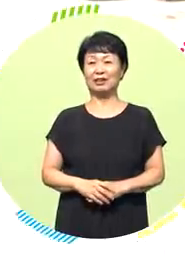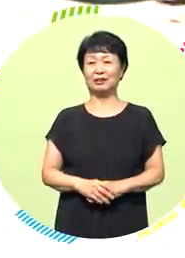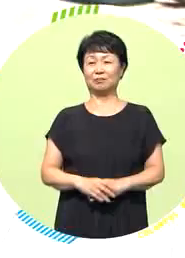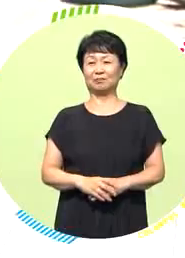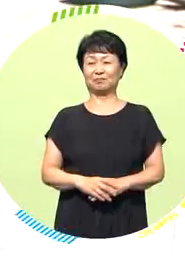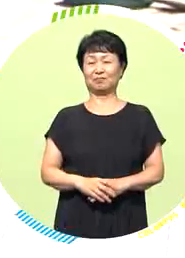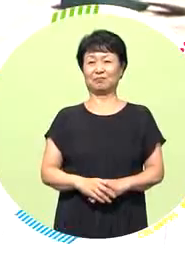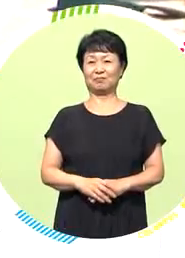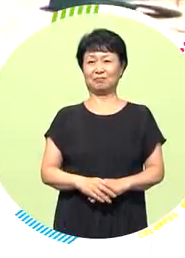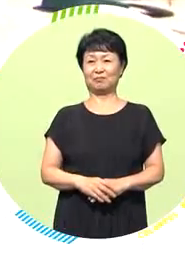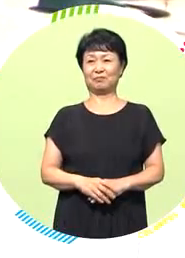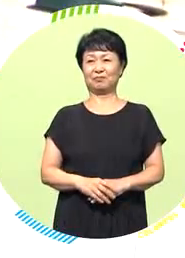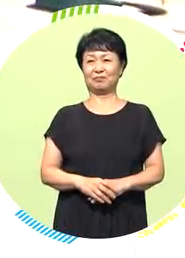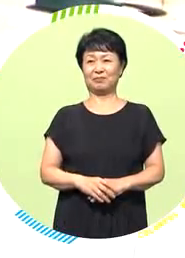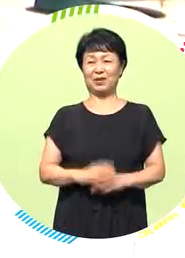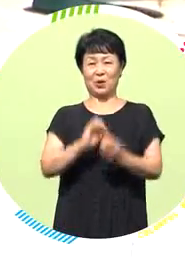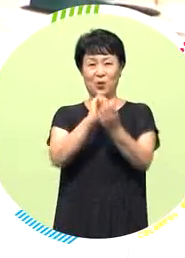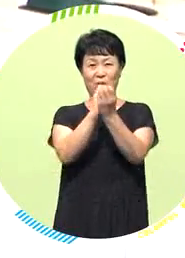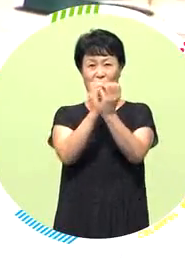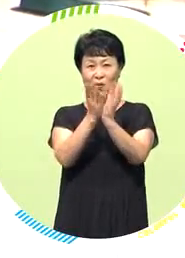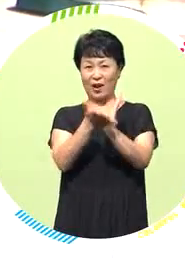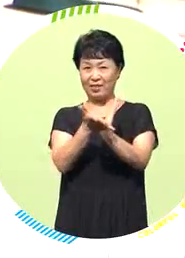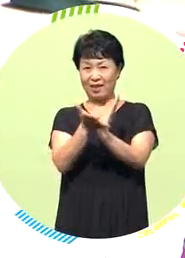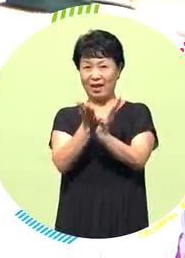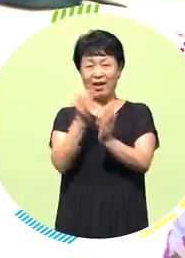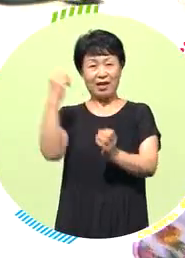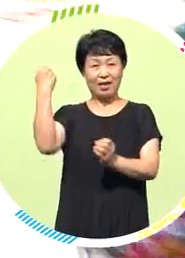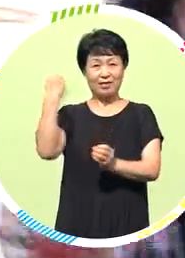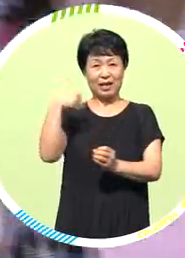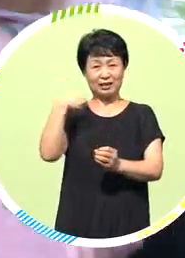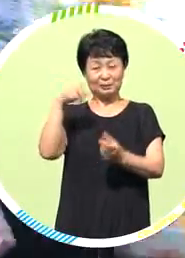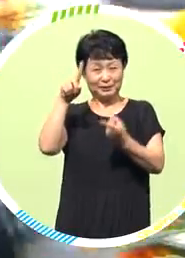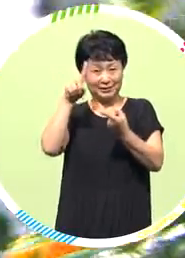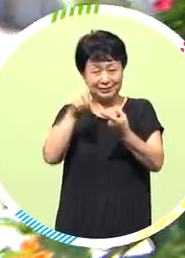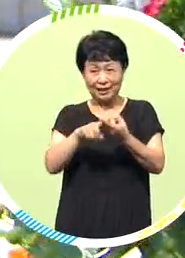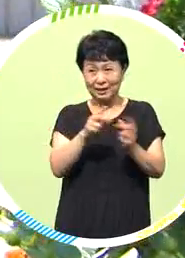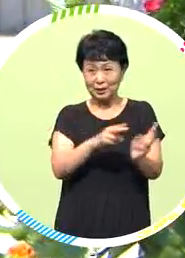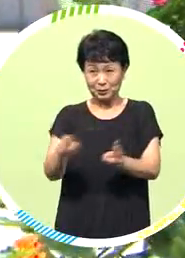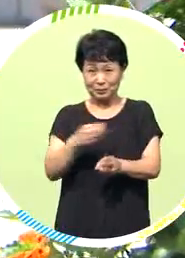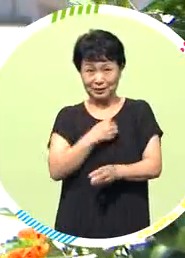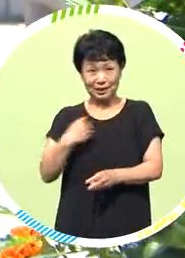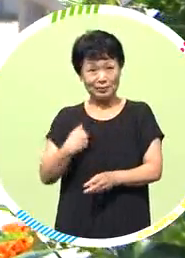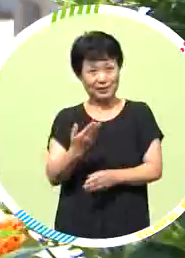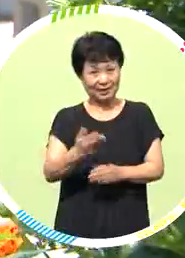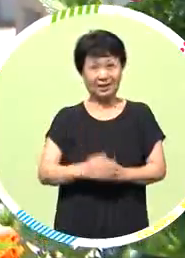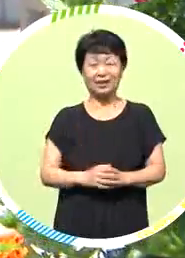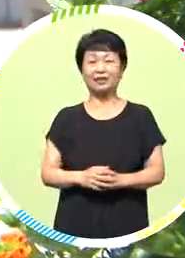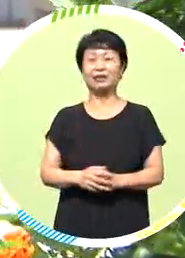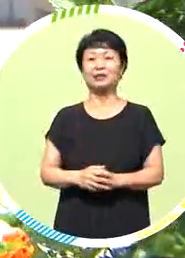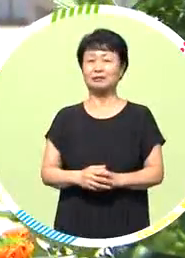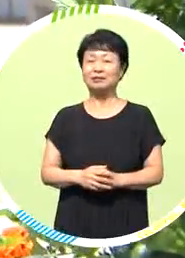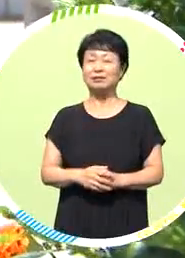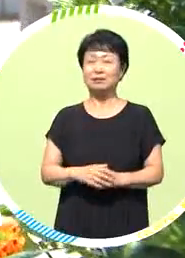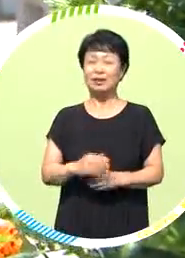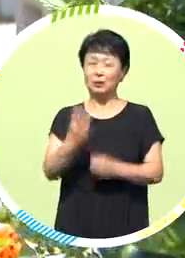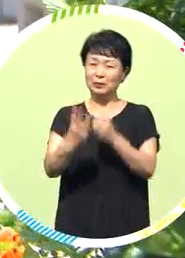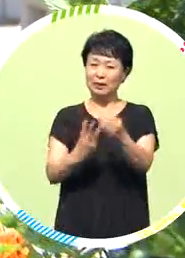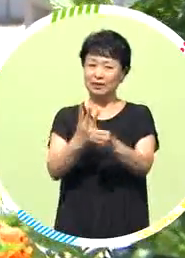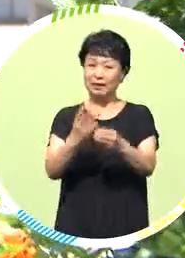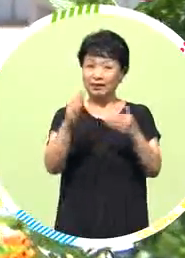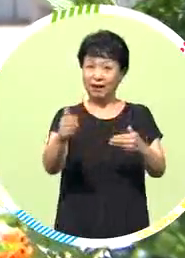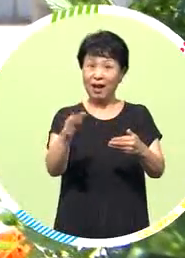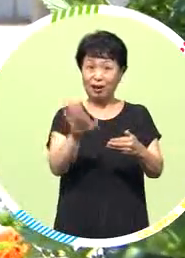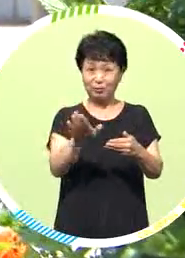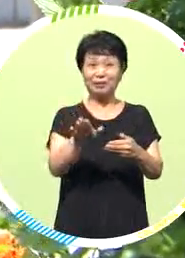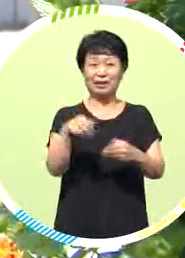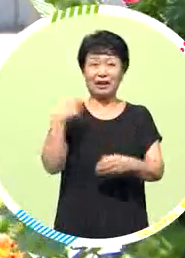2020年までに持たせられそうですか？ そうですね、はい、こう何回かまだあるので、うん、まあ、夏を過ごしてみ